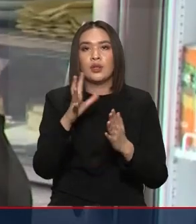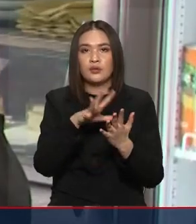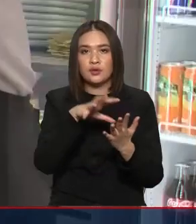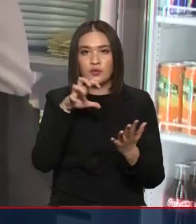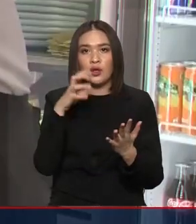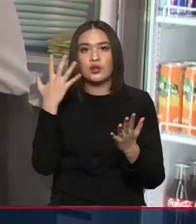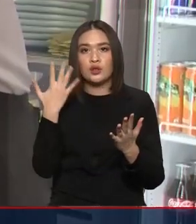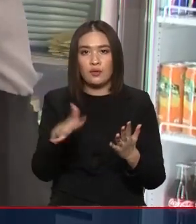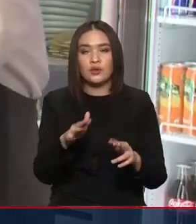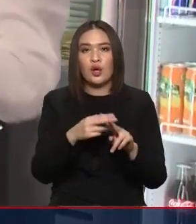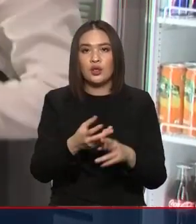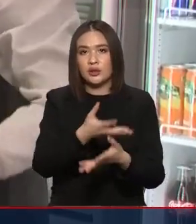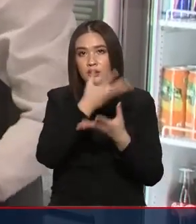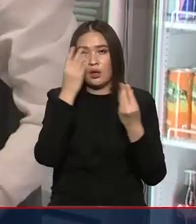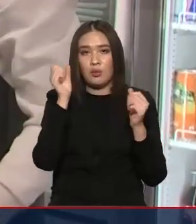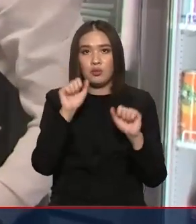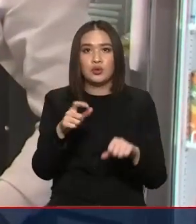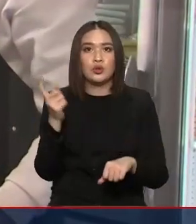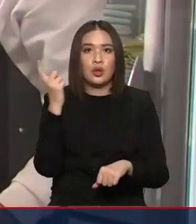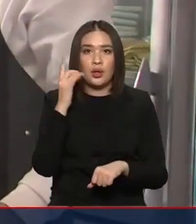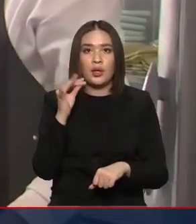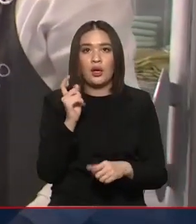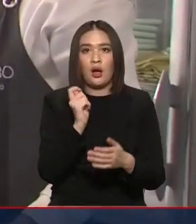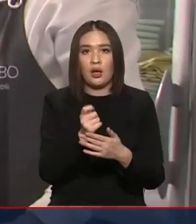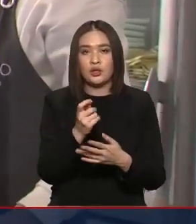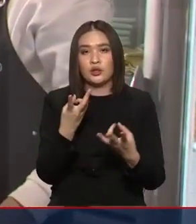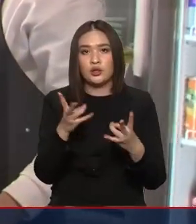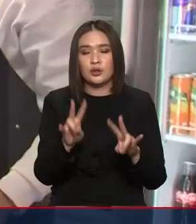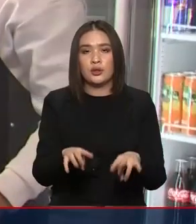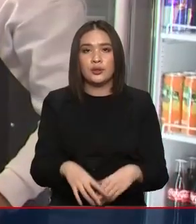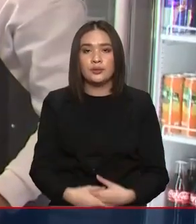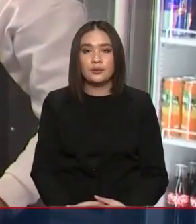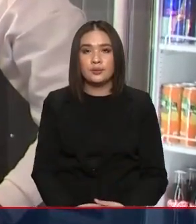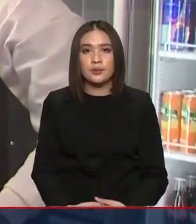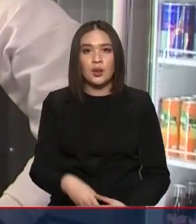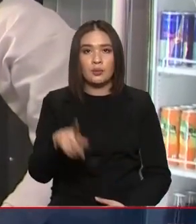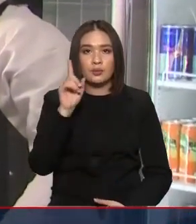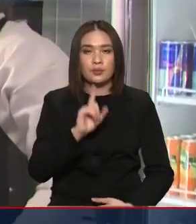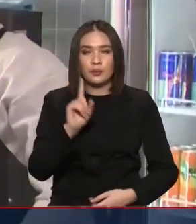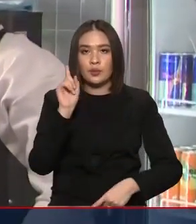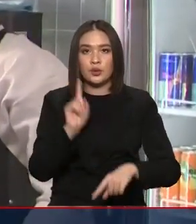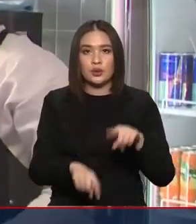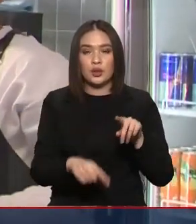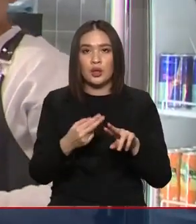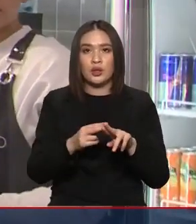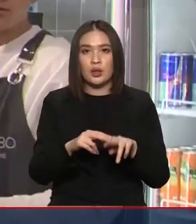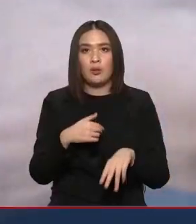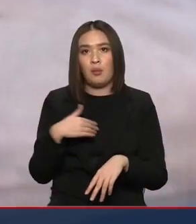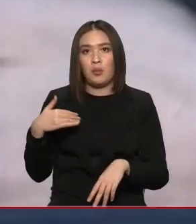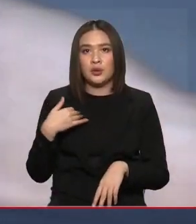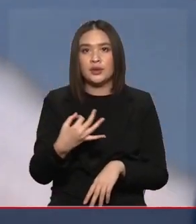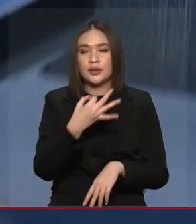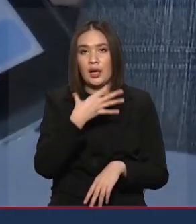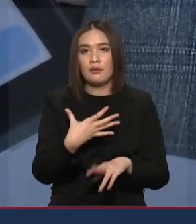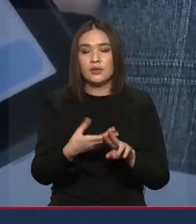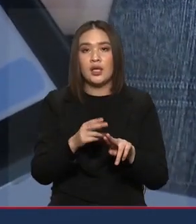теперь может забыть про телефон и карточку алакан это быстро и удобно Вот именно поэтому я им пользуюсь собственно